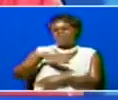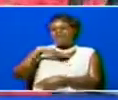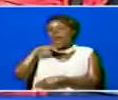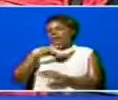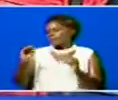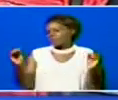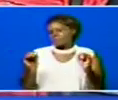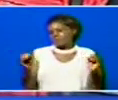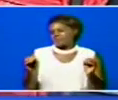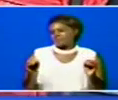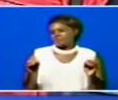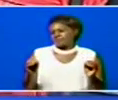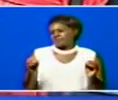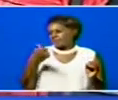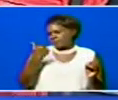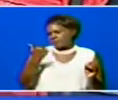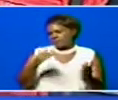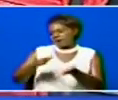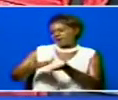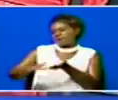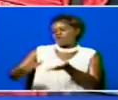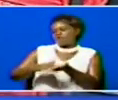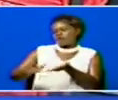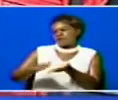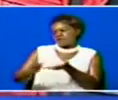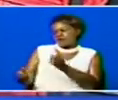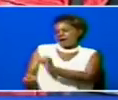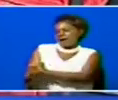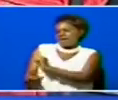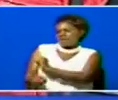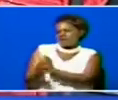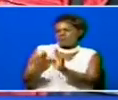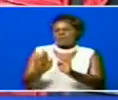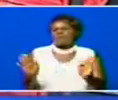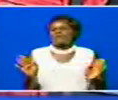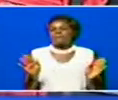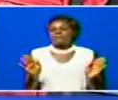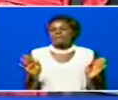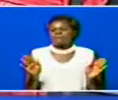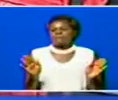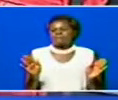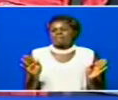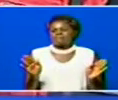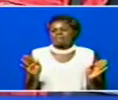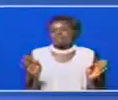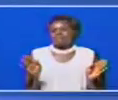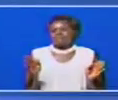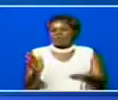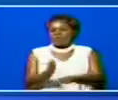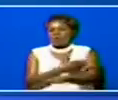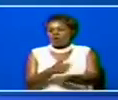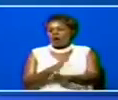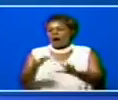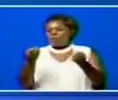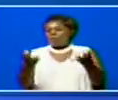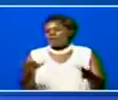kitendo alichonitendea. Ningependa asamehewe tu na ashauriwe. Naam. Yeah. Naam, na kwa kufunga, umeandika nyimbo ngapi? Umeimba